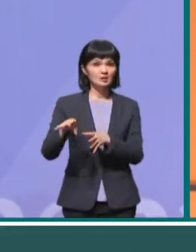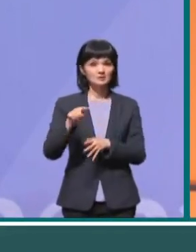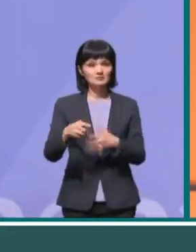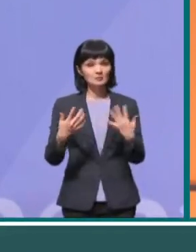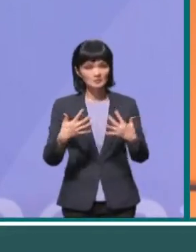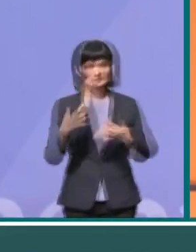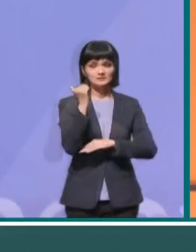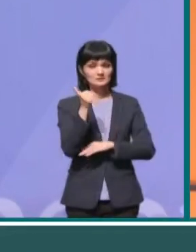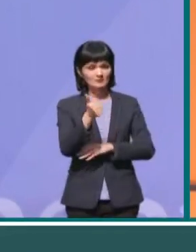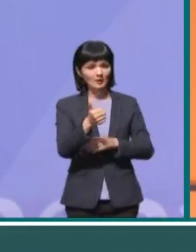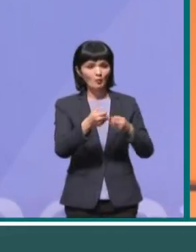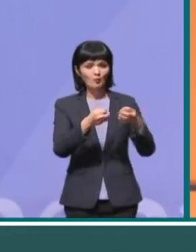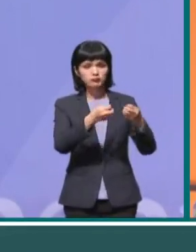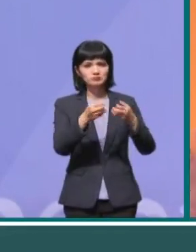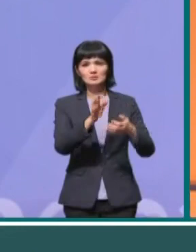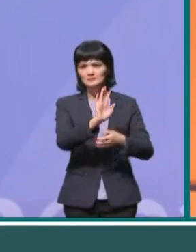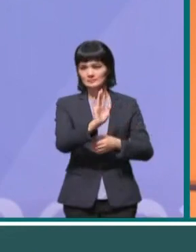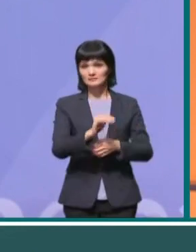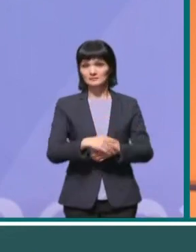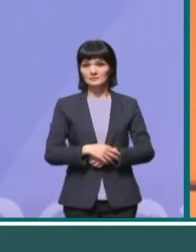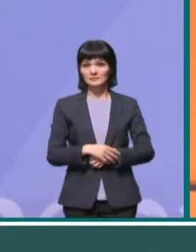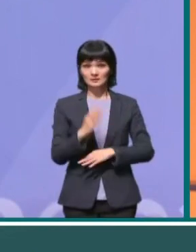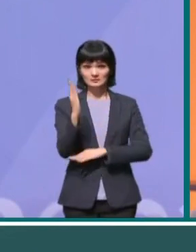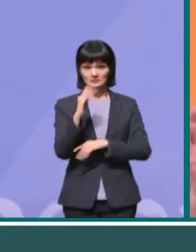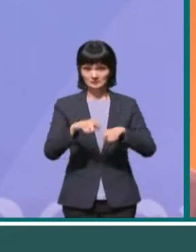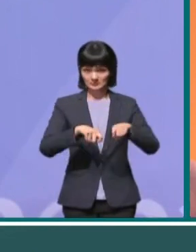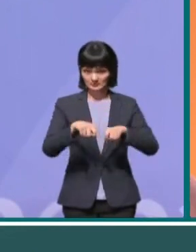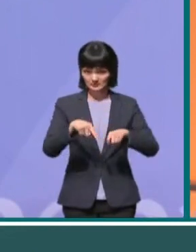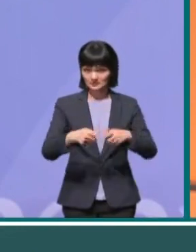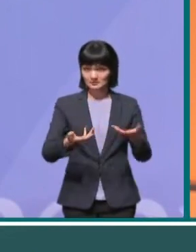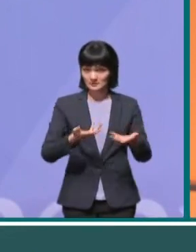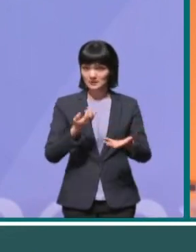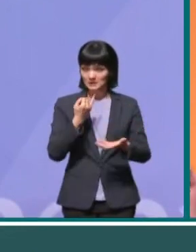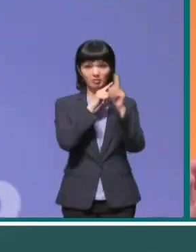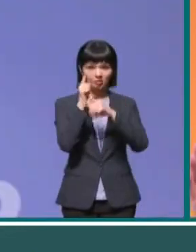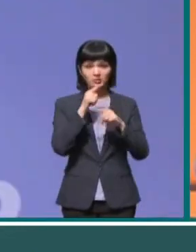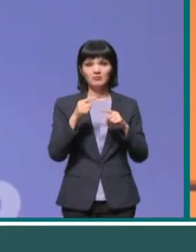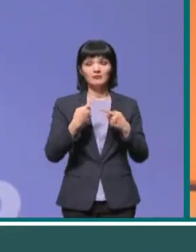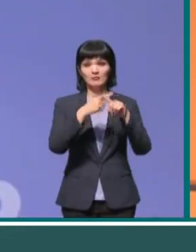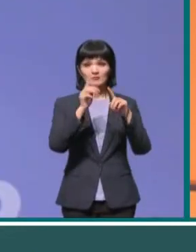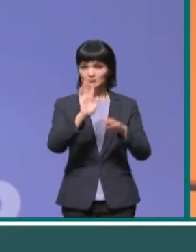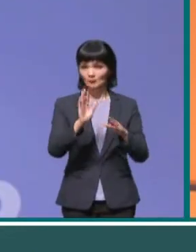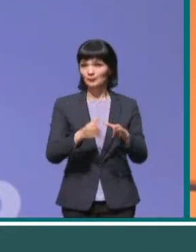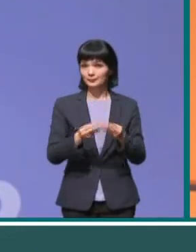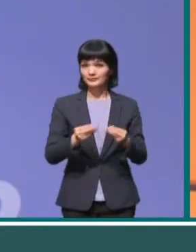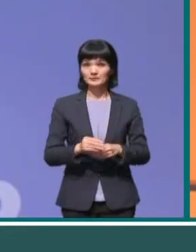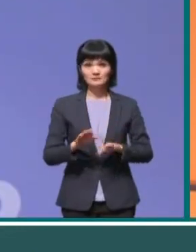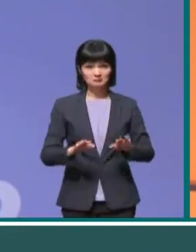看的是论点的这个交锋，那可是整个社会看辩论看的候选的形象，黄